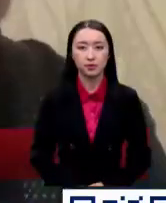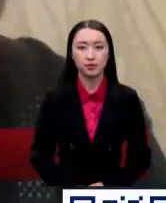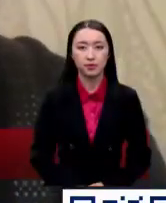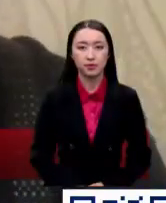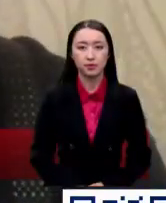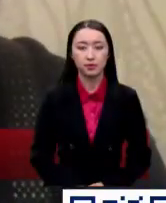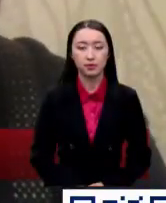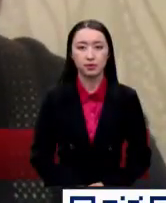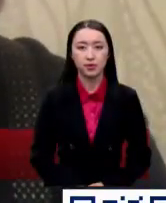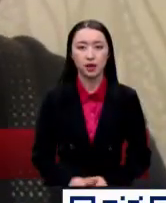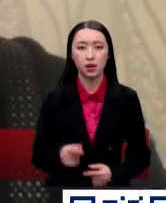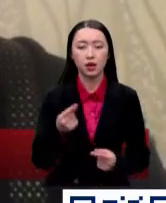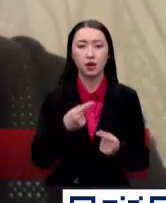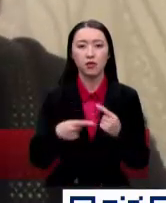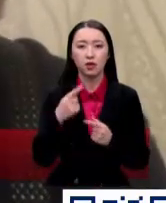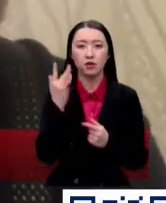Возвращаясь уже к